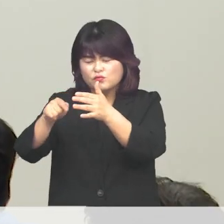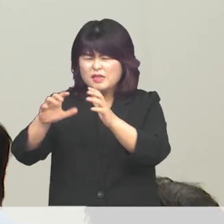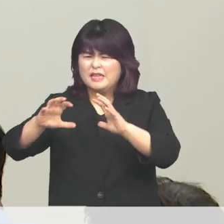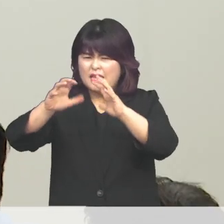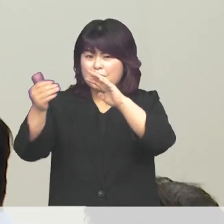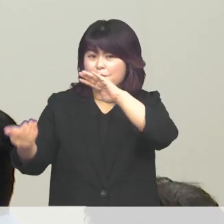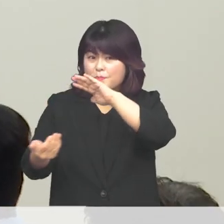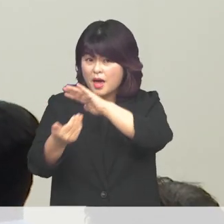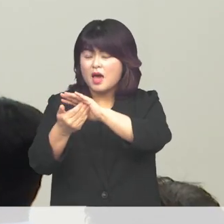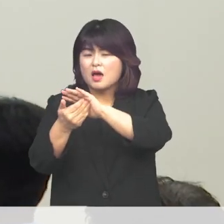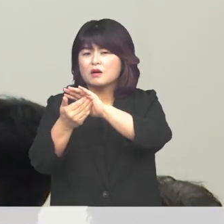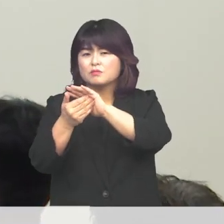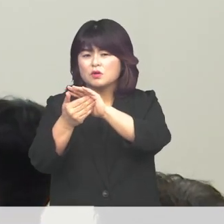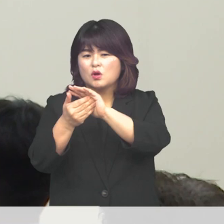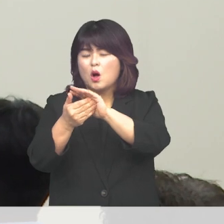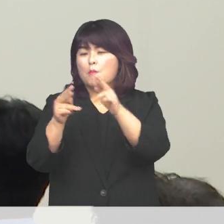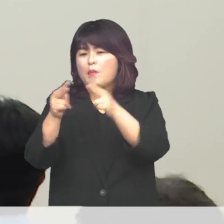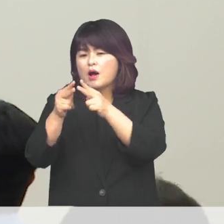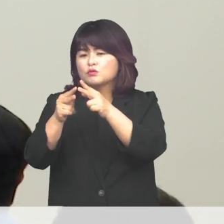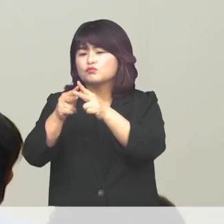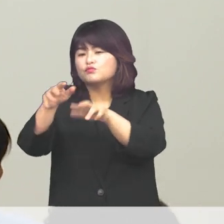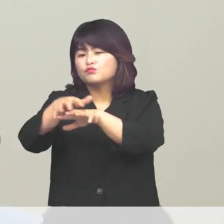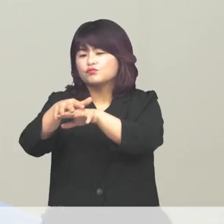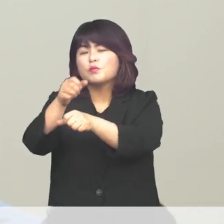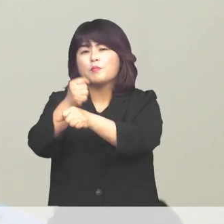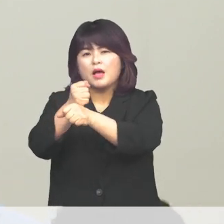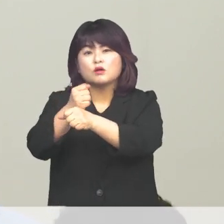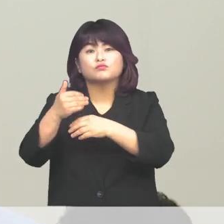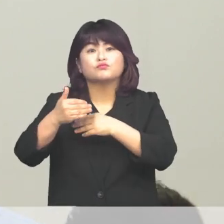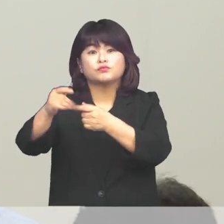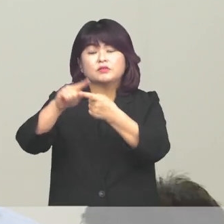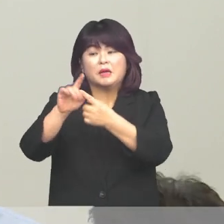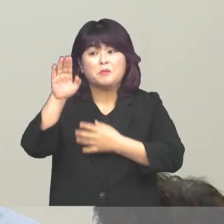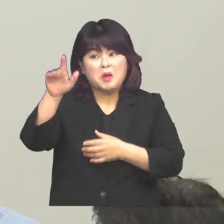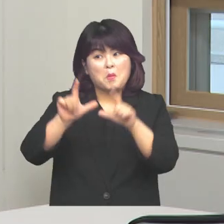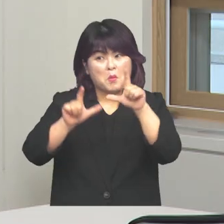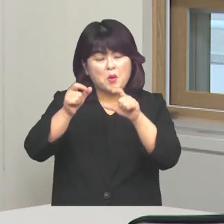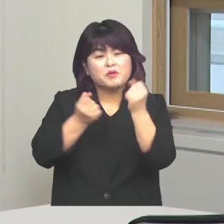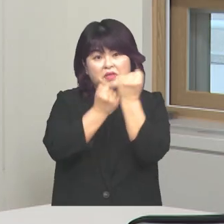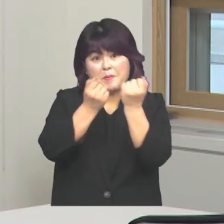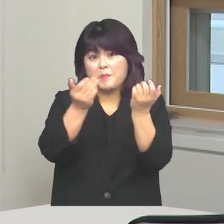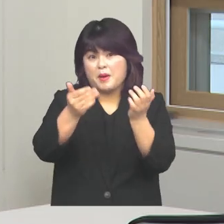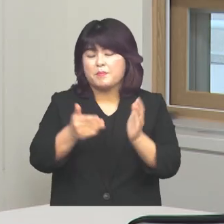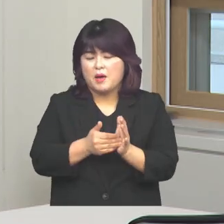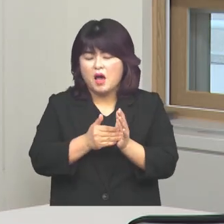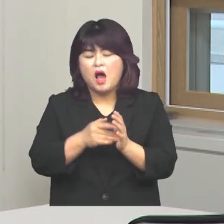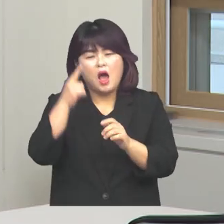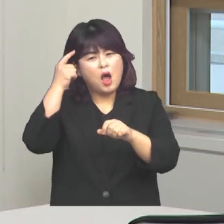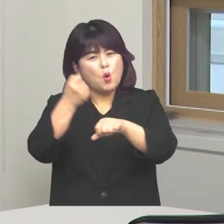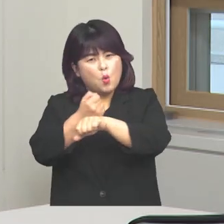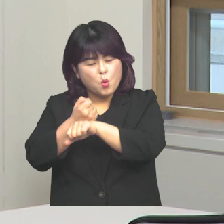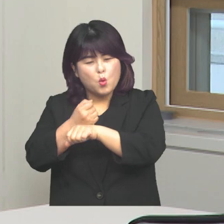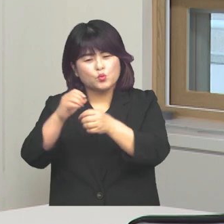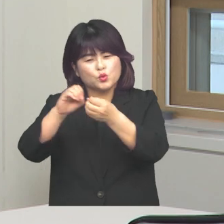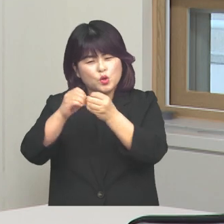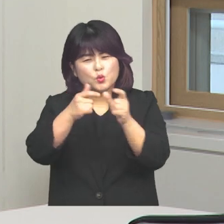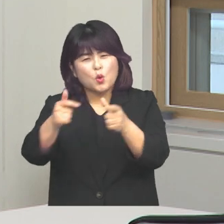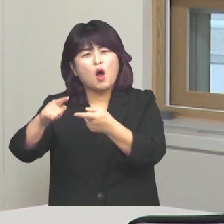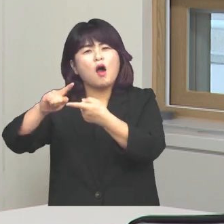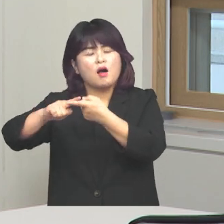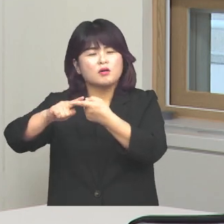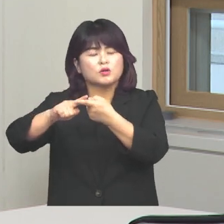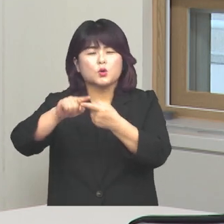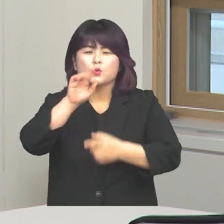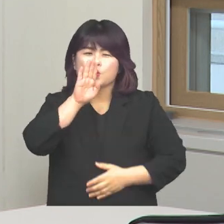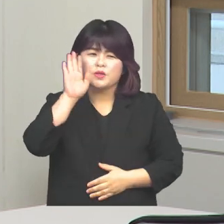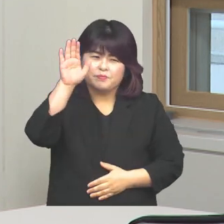세계 최대 규모의 반도체 생태계가 조성되고 있는 용인의 미래상을 설명하며 반도체 첨단기술 연구개발 R&D와